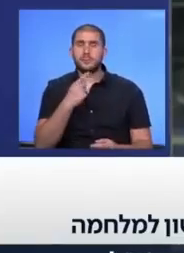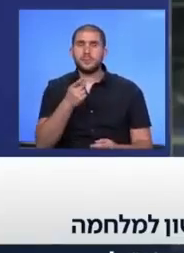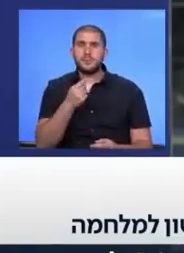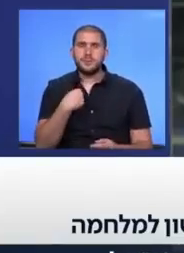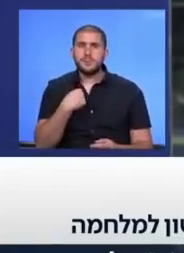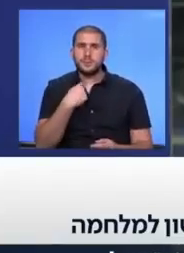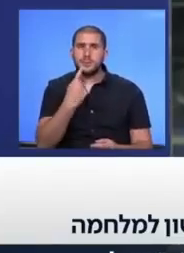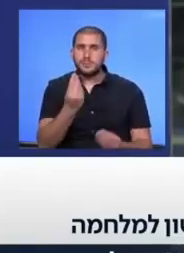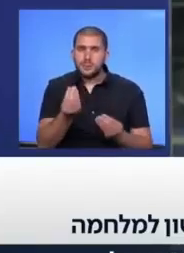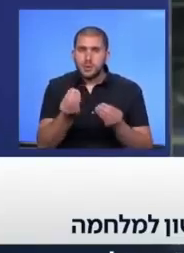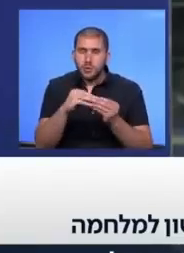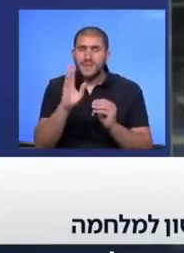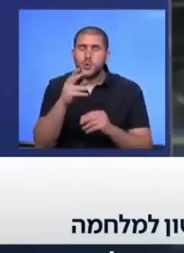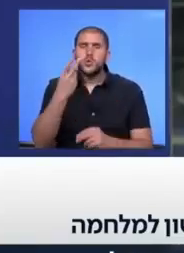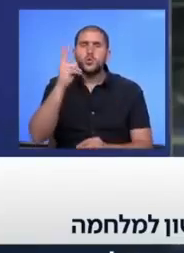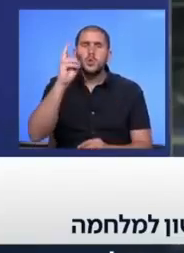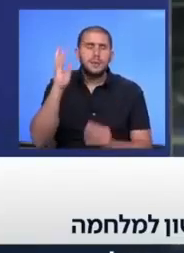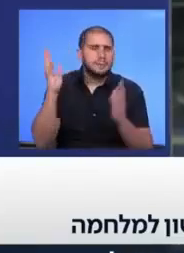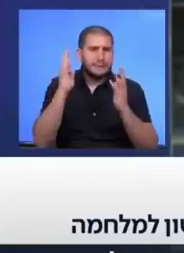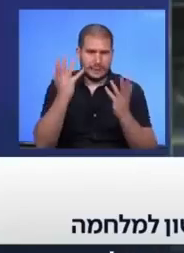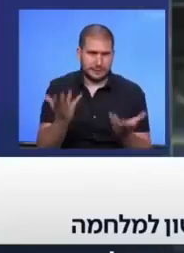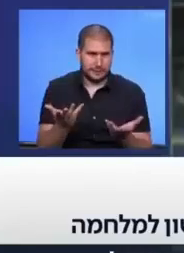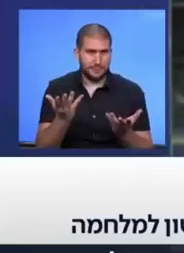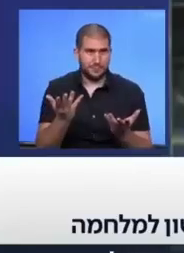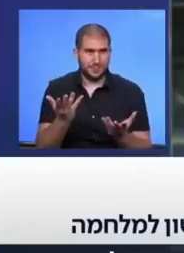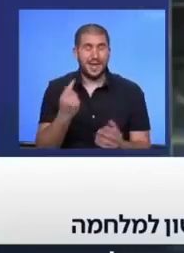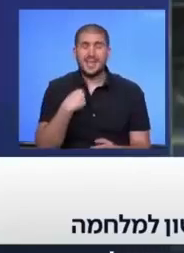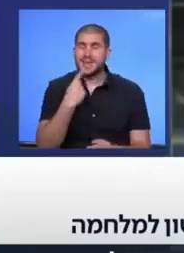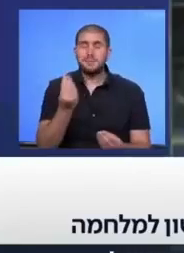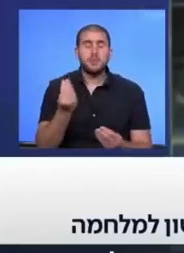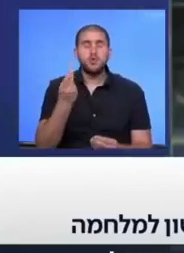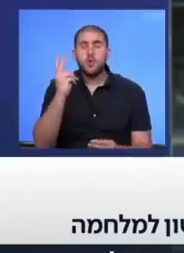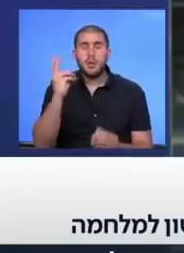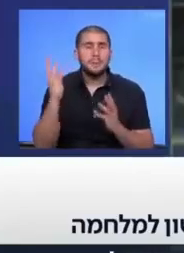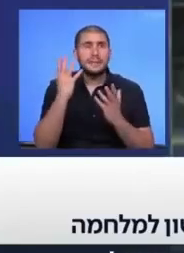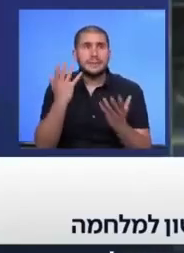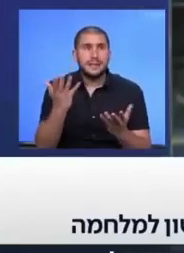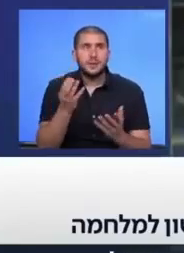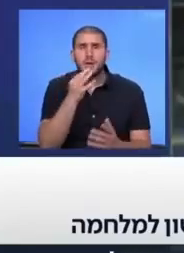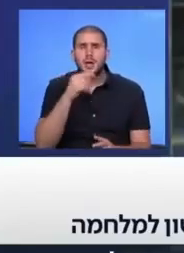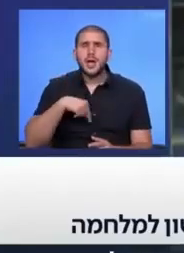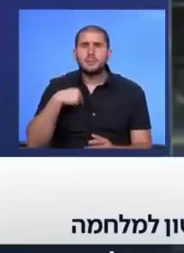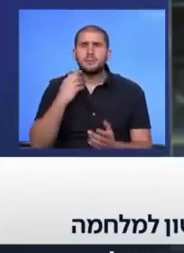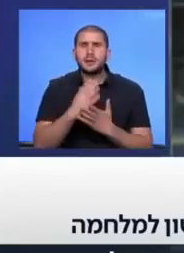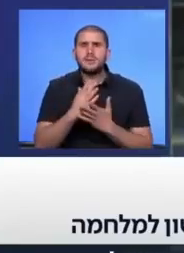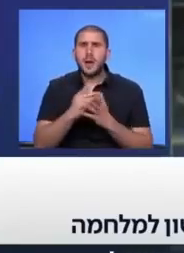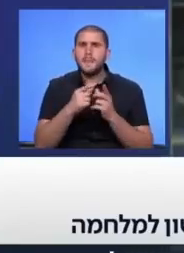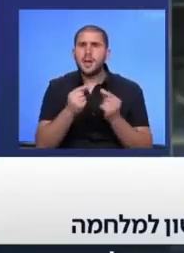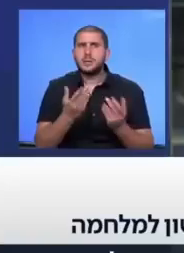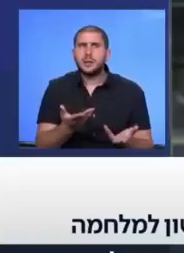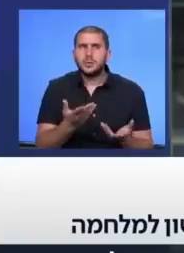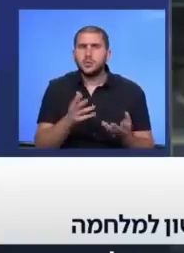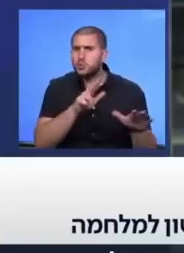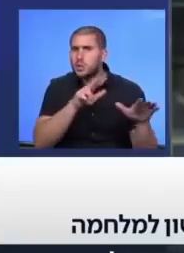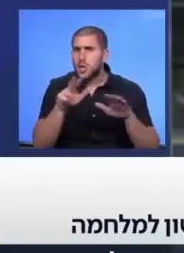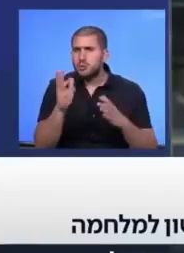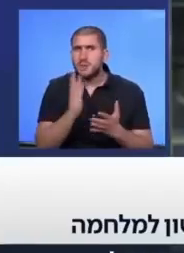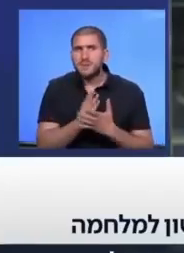ואני אגיד לך עוד משהו יותר מזעזע. אותו דבר. אני אגיד לכם משהו יותר מזעזע. כמה זמן אנחנו בעזה?